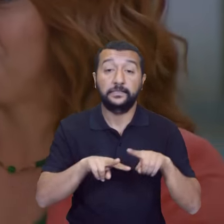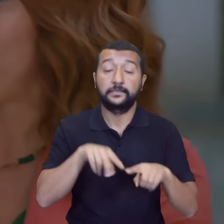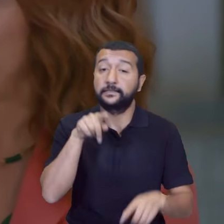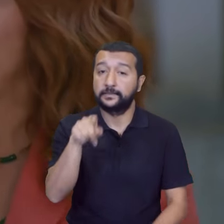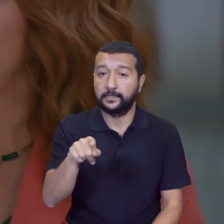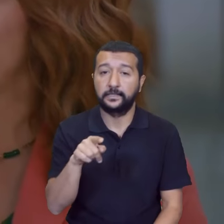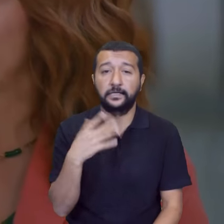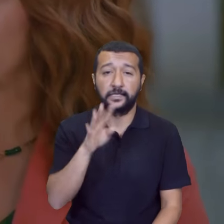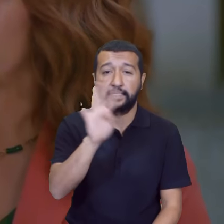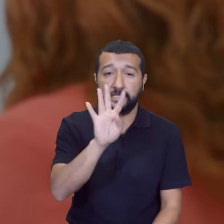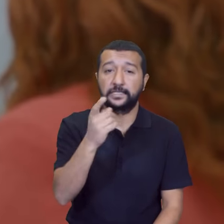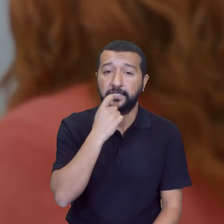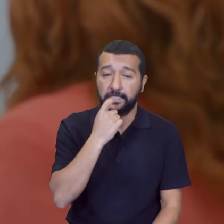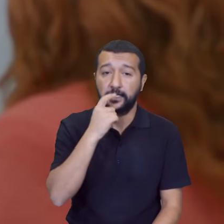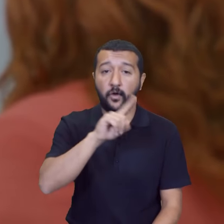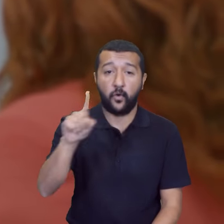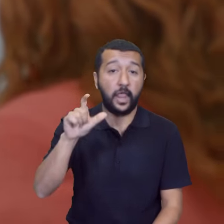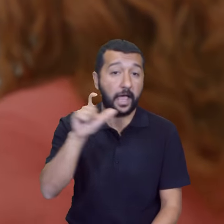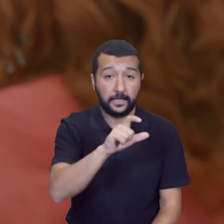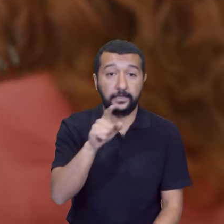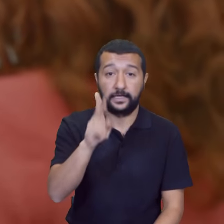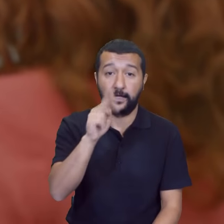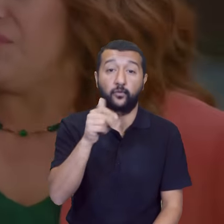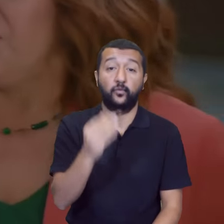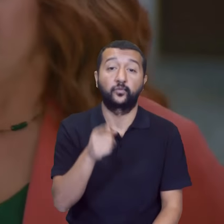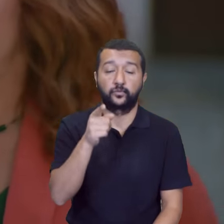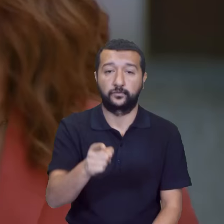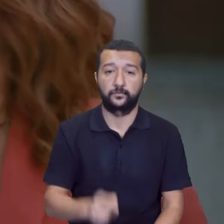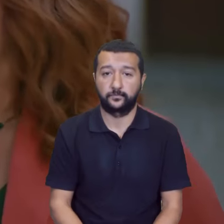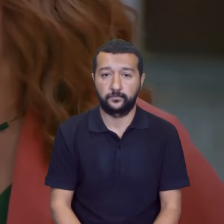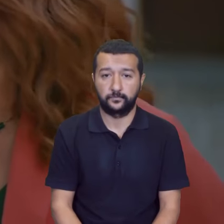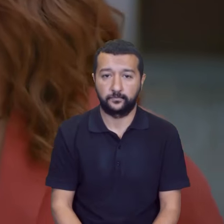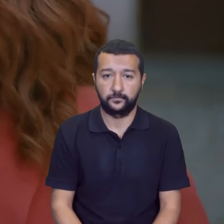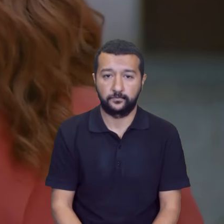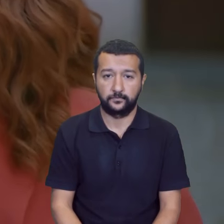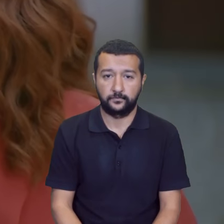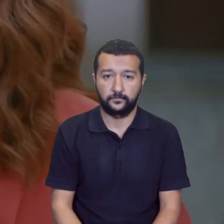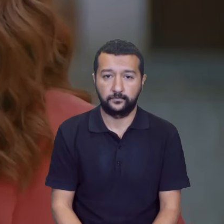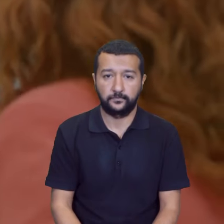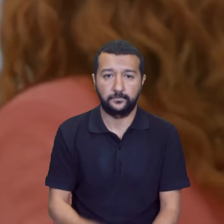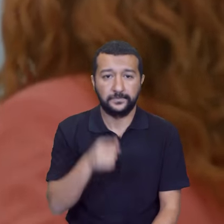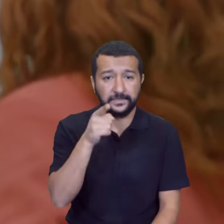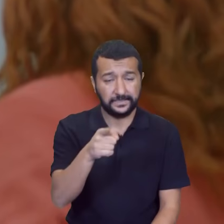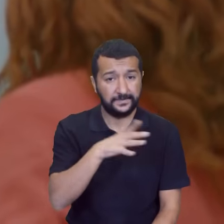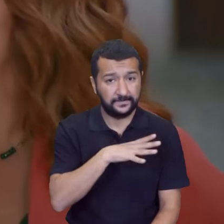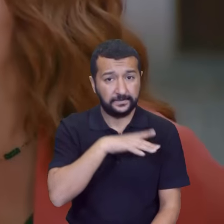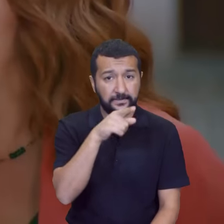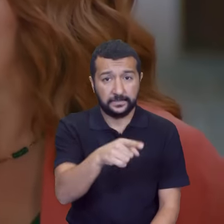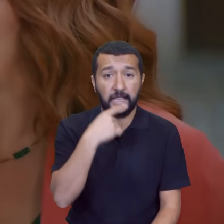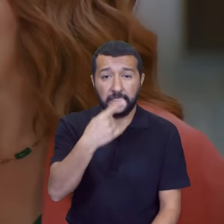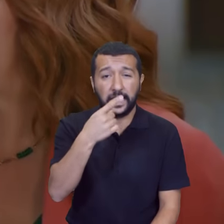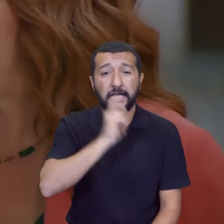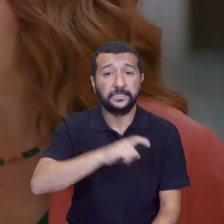sen 40 yıl, 10 ay, 2 günlüksün. Şener'i dürttü. Sen var ya,